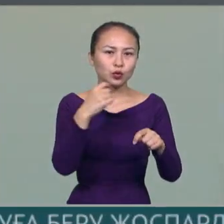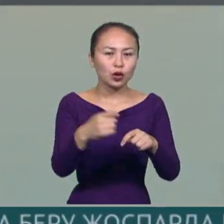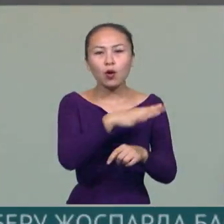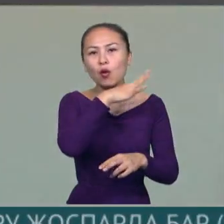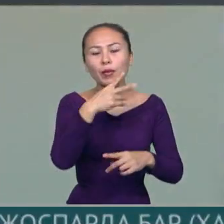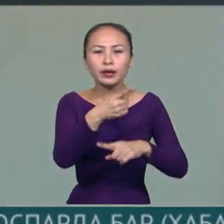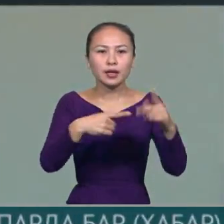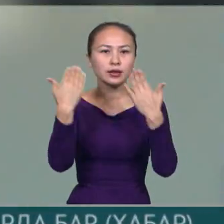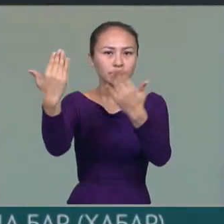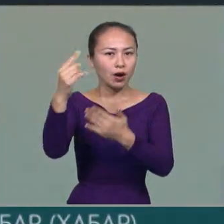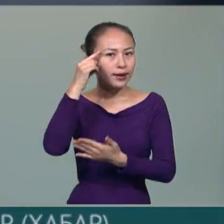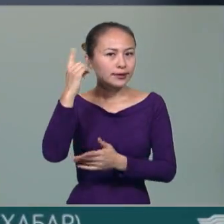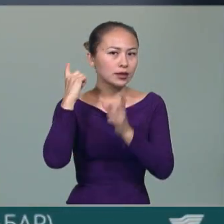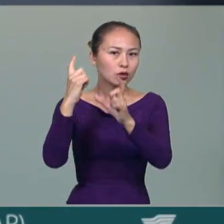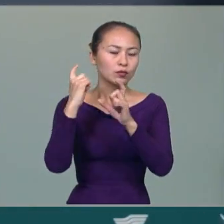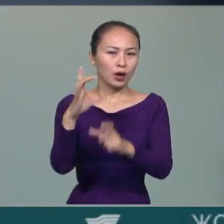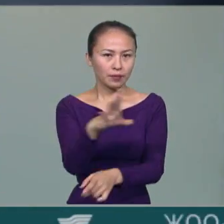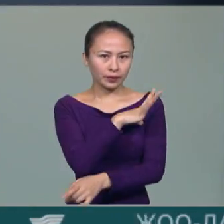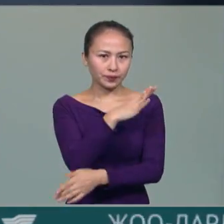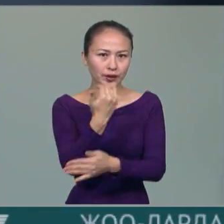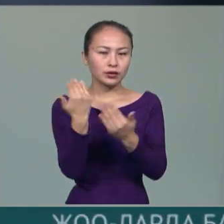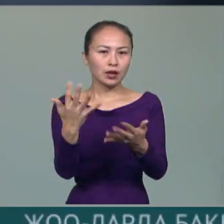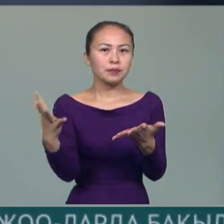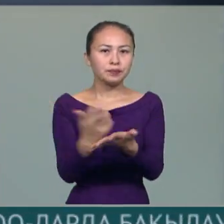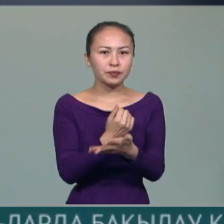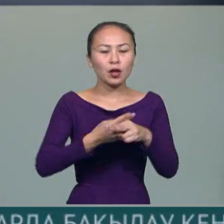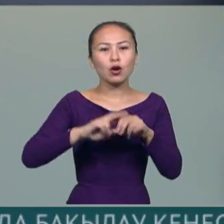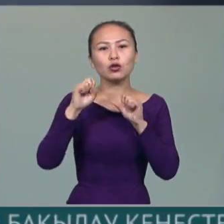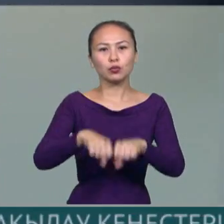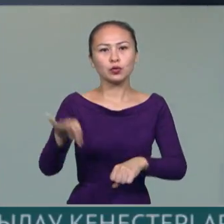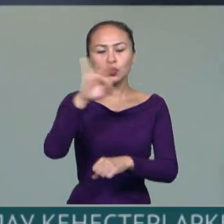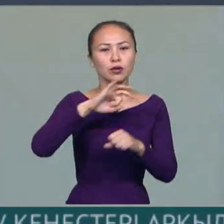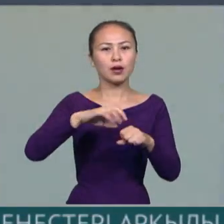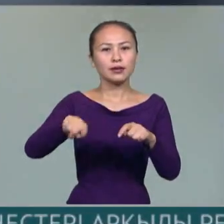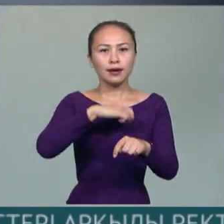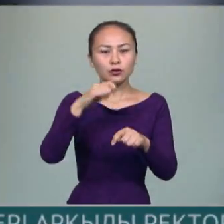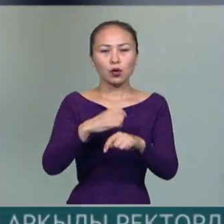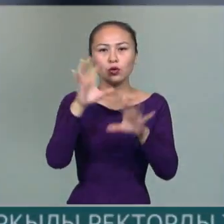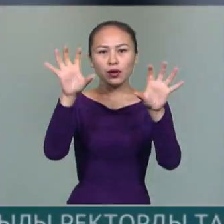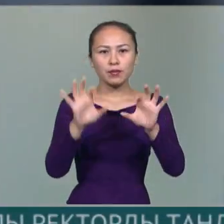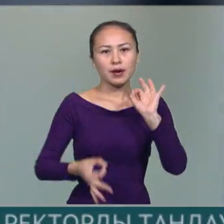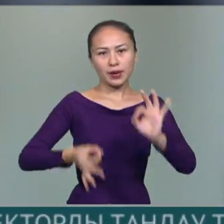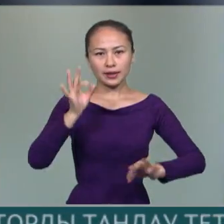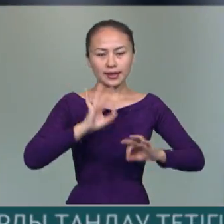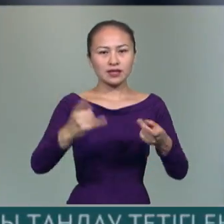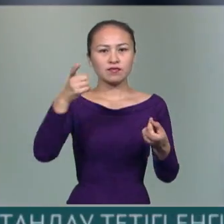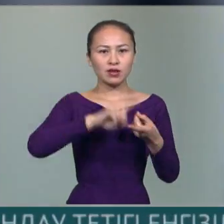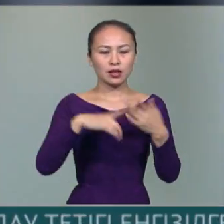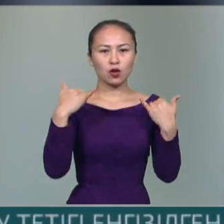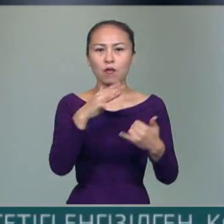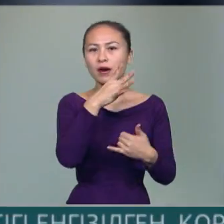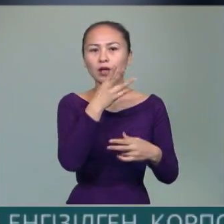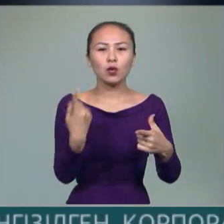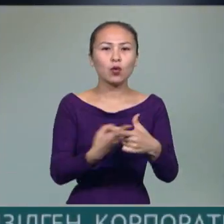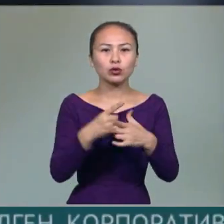жартысы қырғызстандық тасымалдаушылардың үлесінде екені анықталды. Әкімшілік құқық бұзушылық туралы кодекстің нормаларына сәйкес, бүгінде